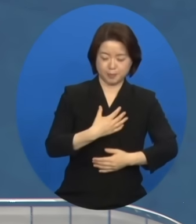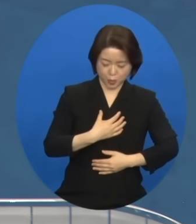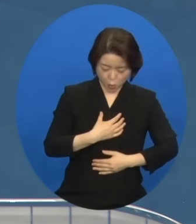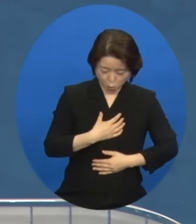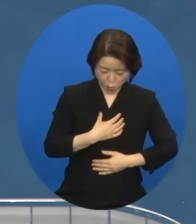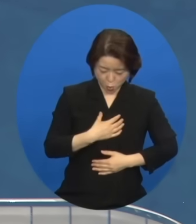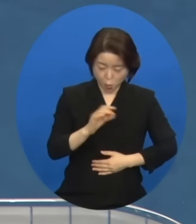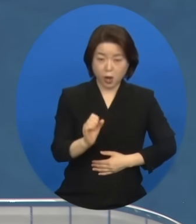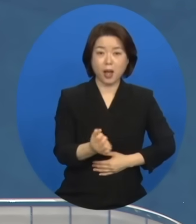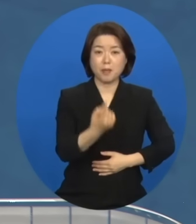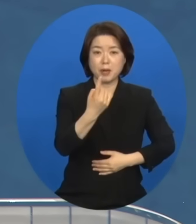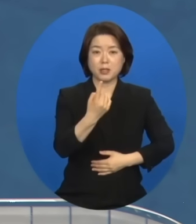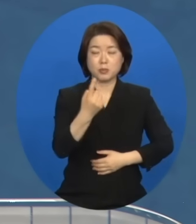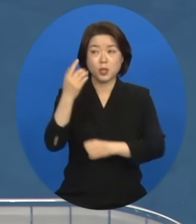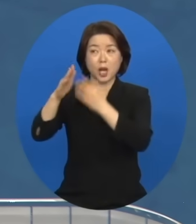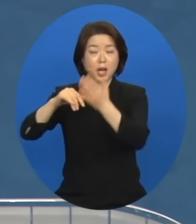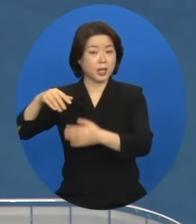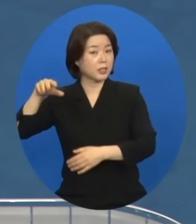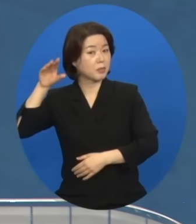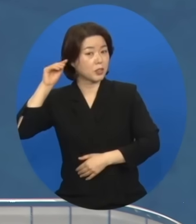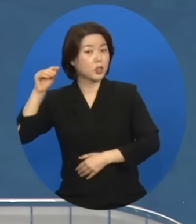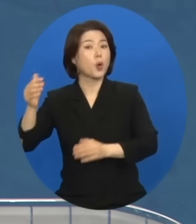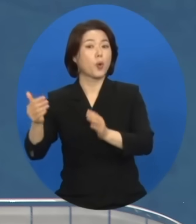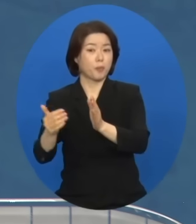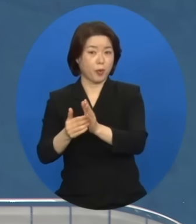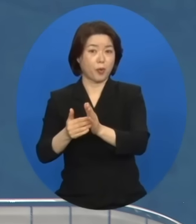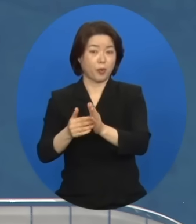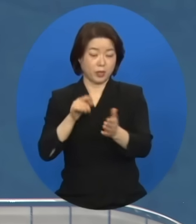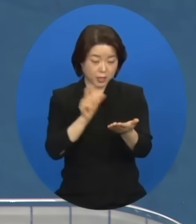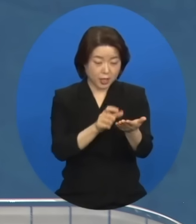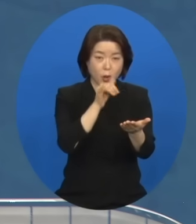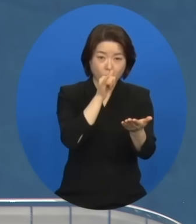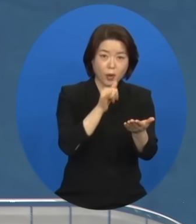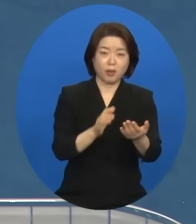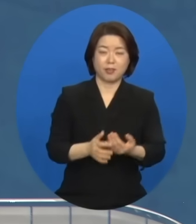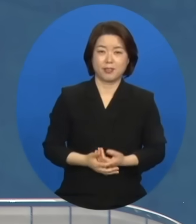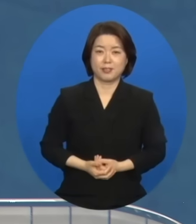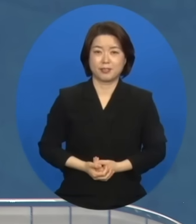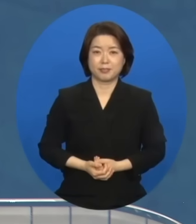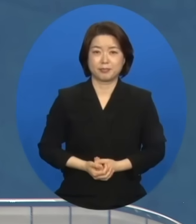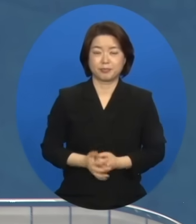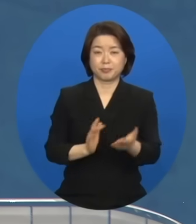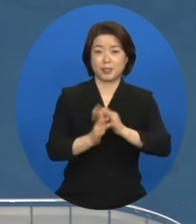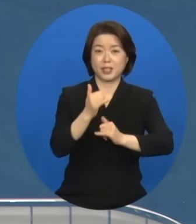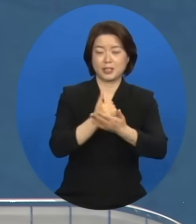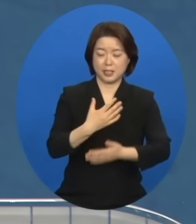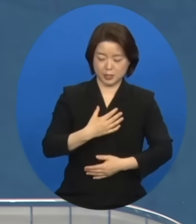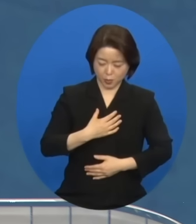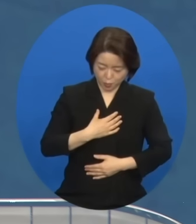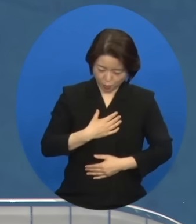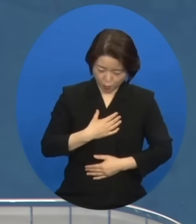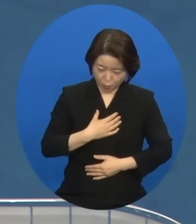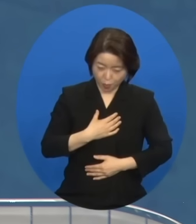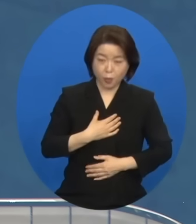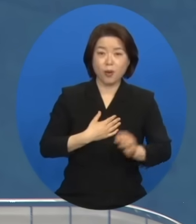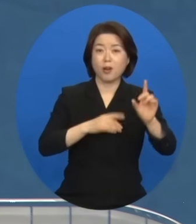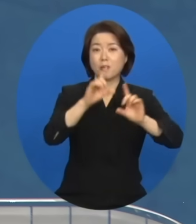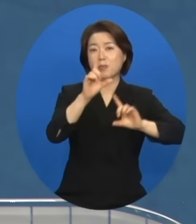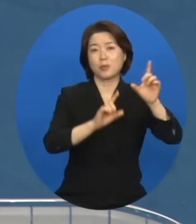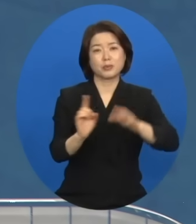들으심을 얻었느니라 그렇게 말씀했습니다. 예수님의 경건하심이 어떤